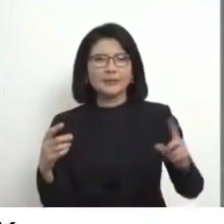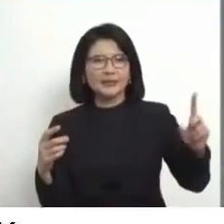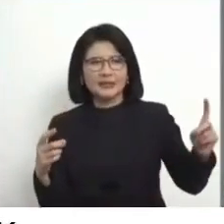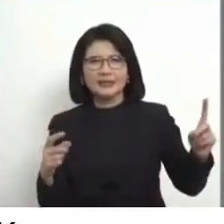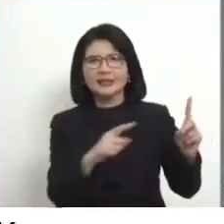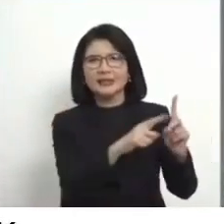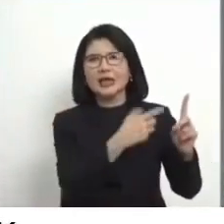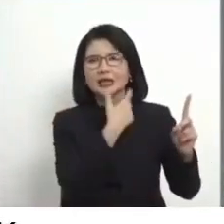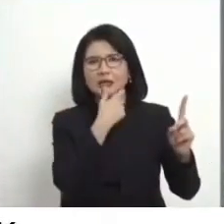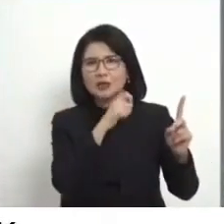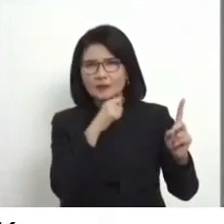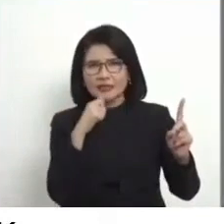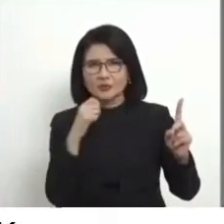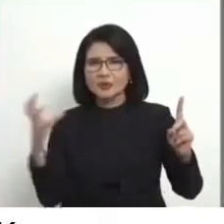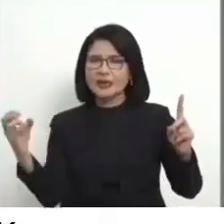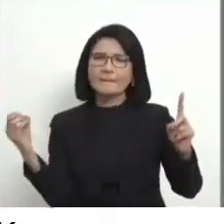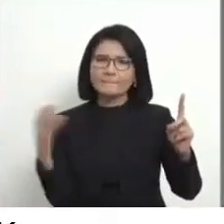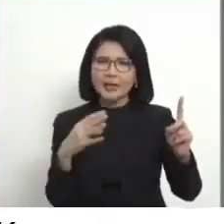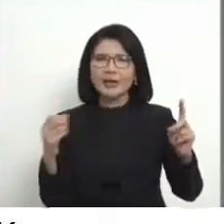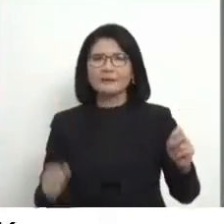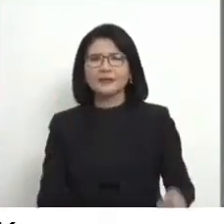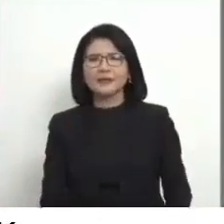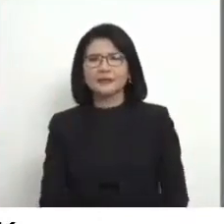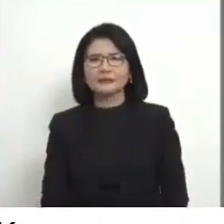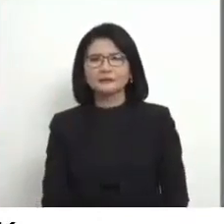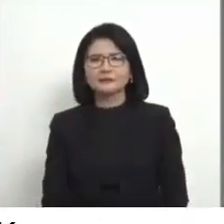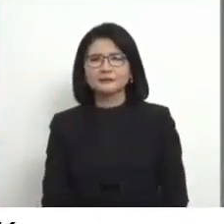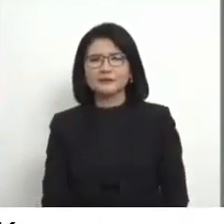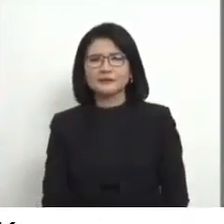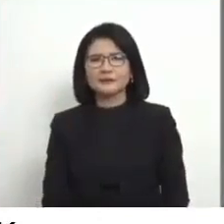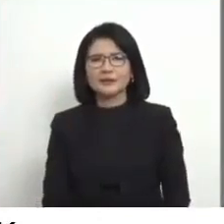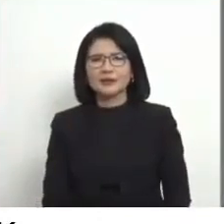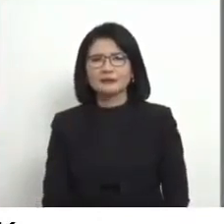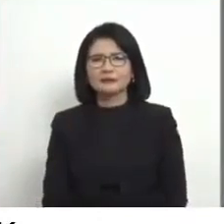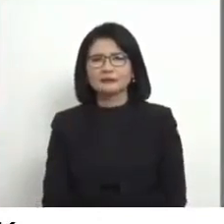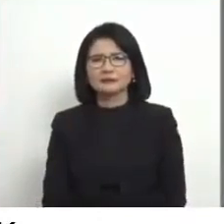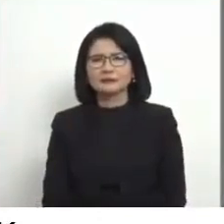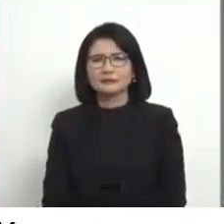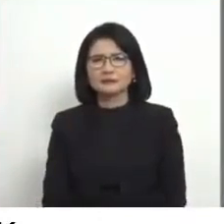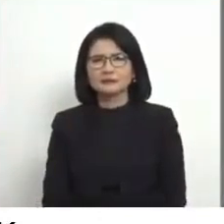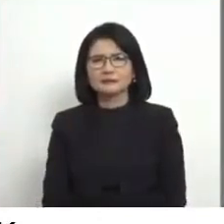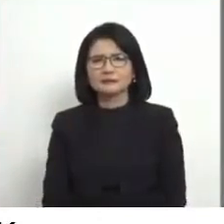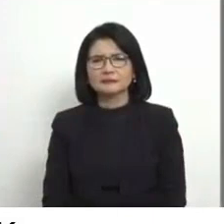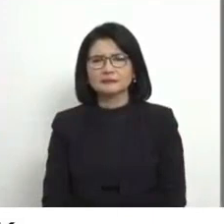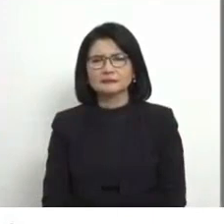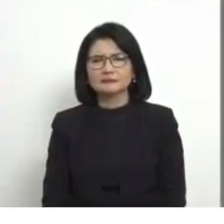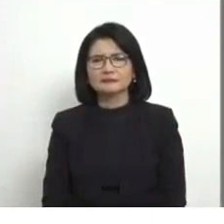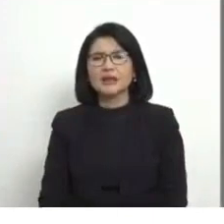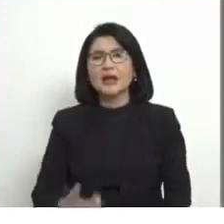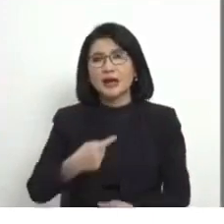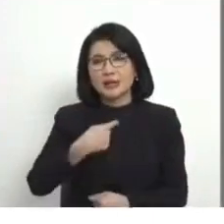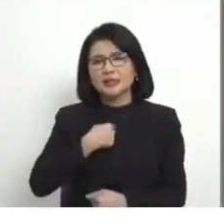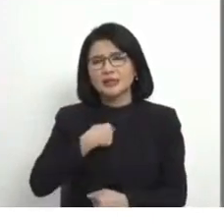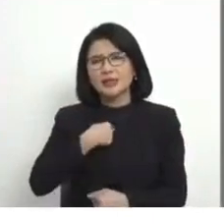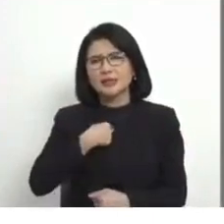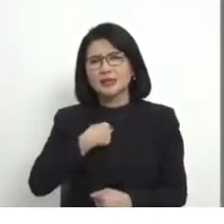Baswedan waktu Bapak 1 menit dimulai saat Bapak berbicara secara garis besar ya secara objektif saya